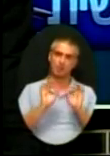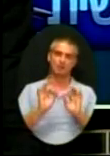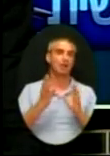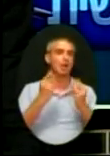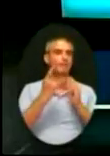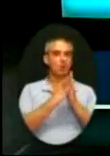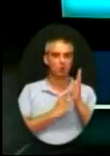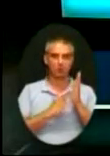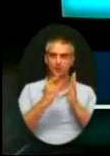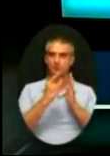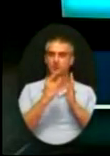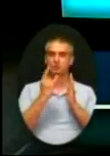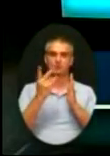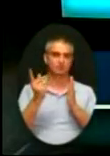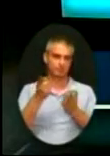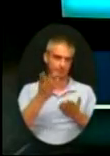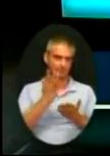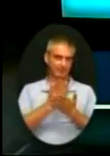המון חוקים